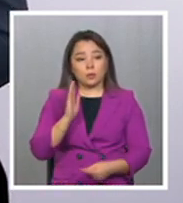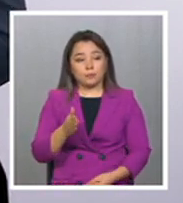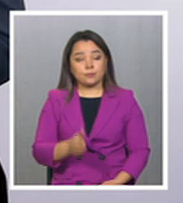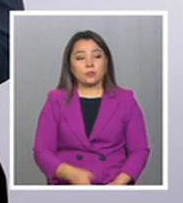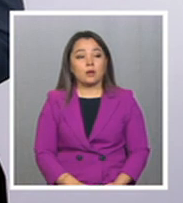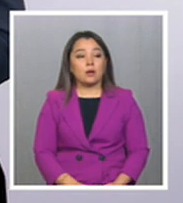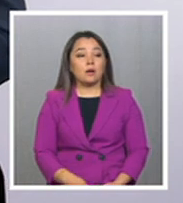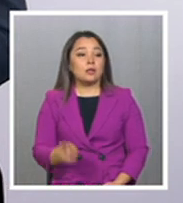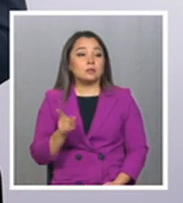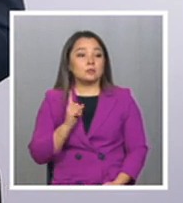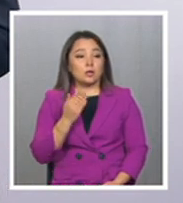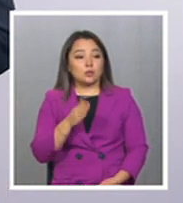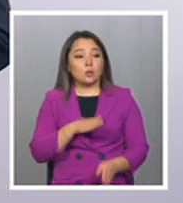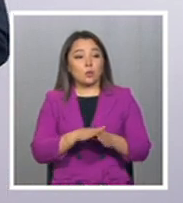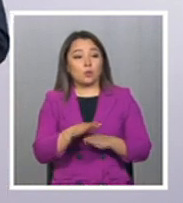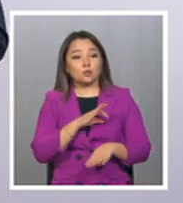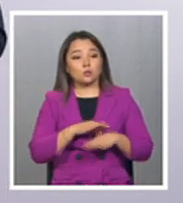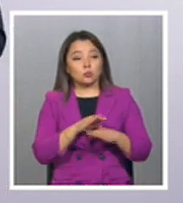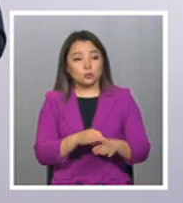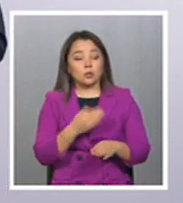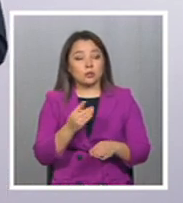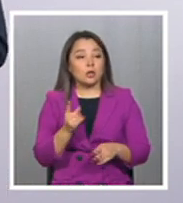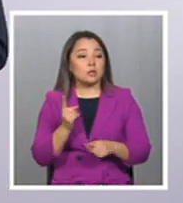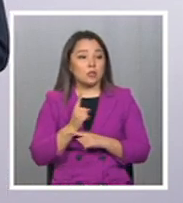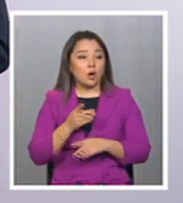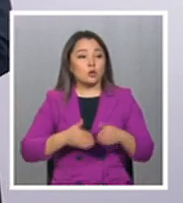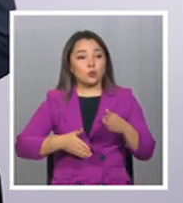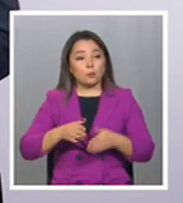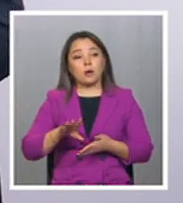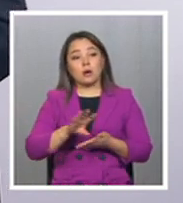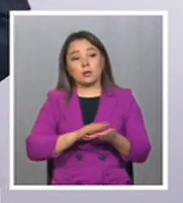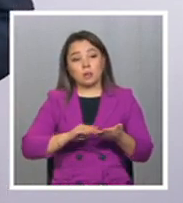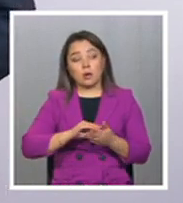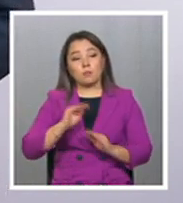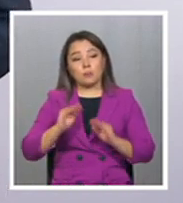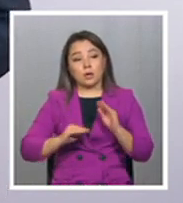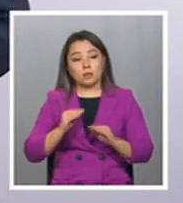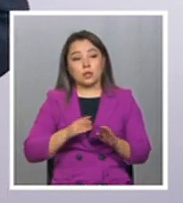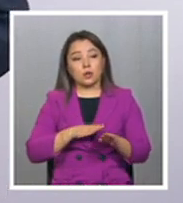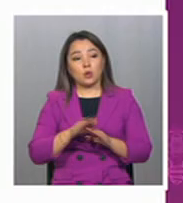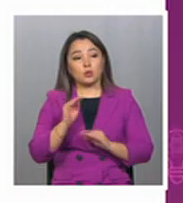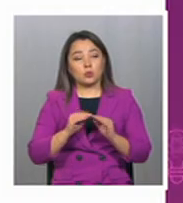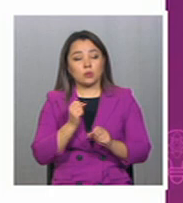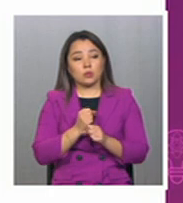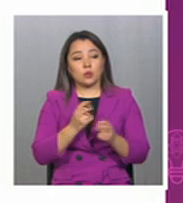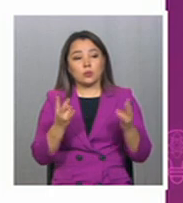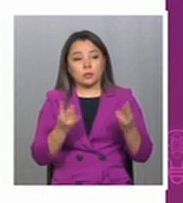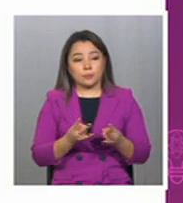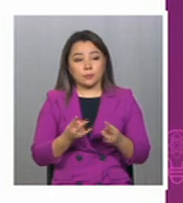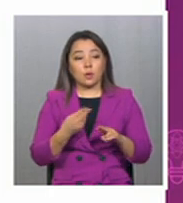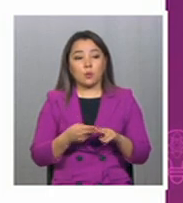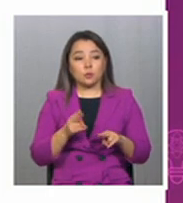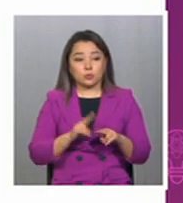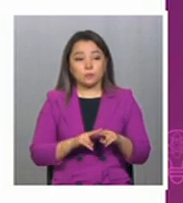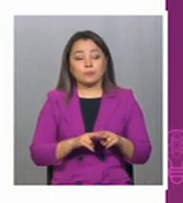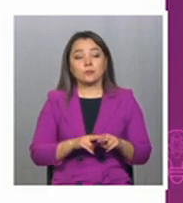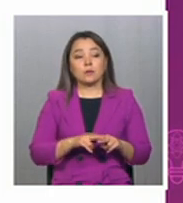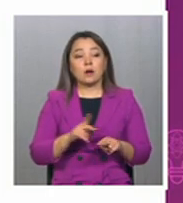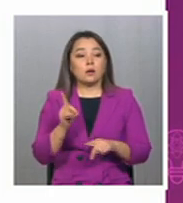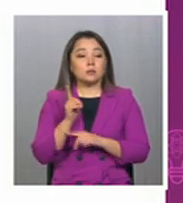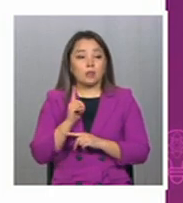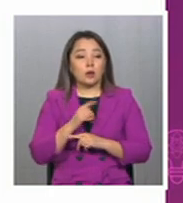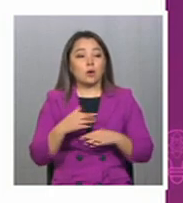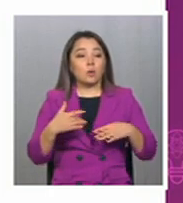Сақшының орындайтын жұмысын сақшы робот қайталай алатын бағдарлама құрастыруымыз керек. Ол үшін сақшының